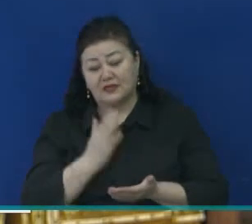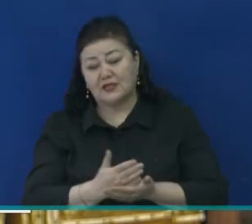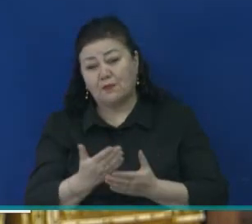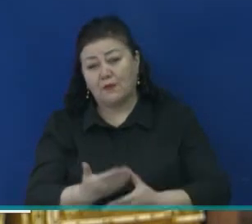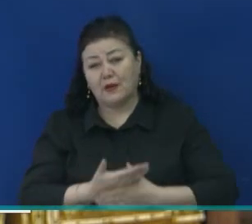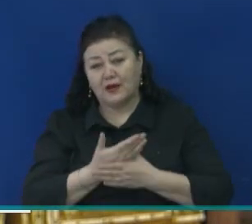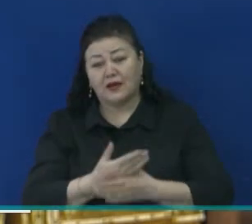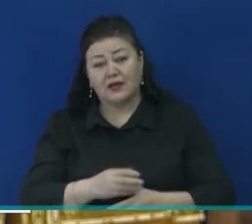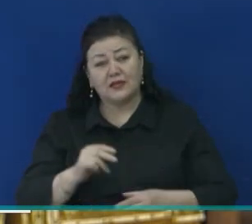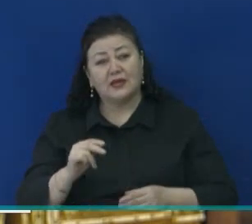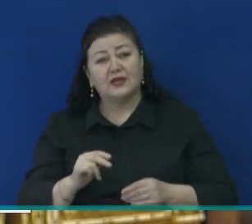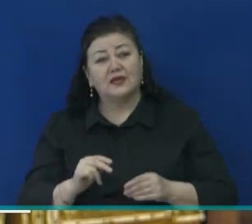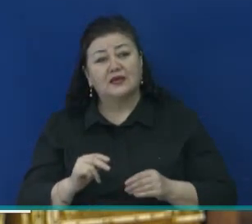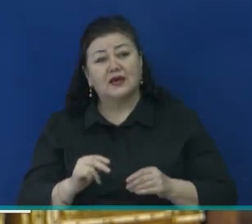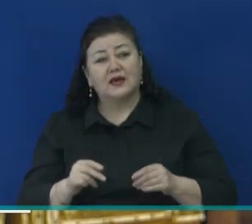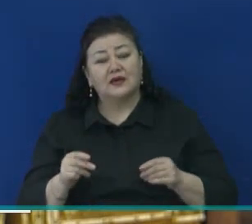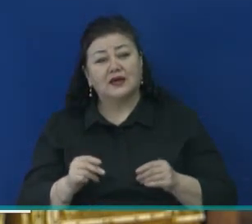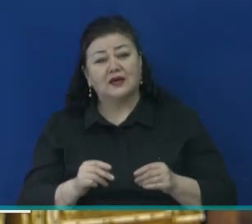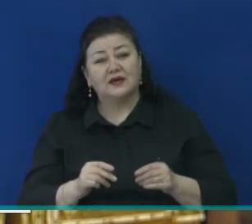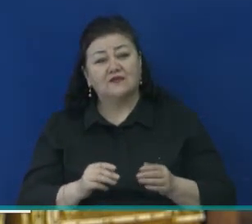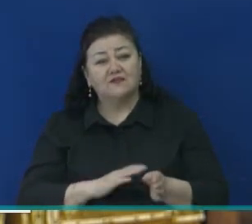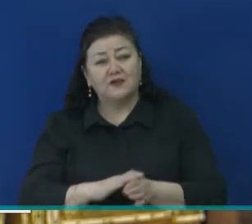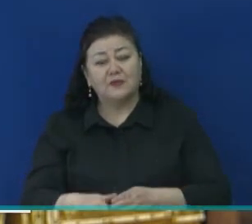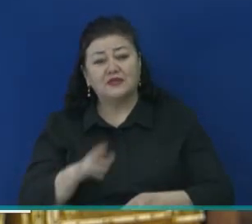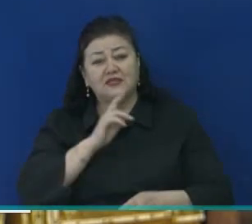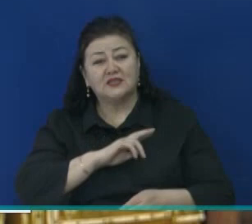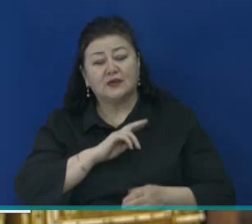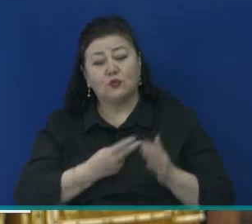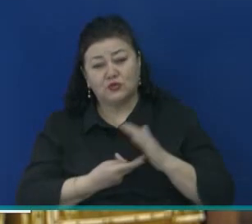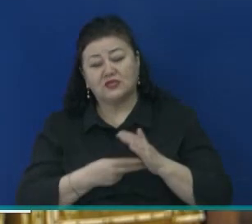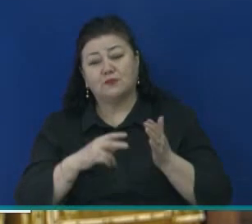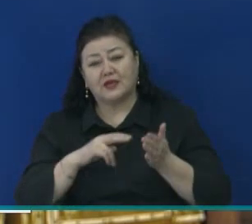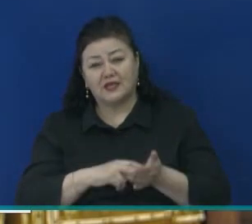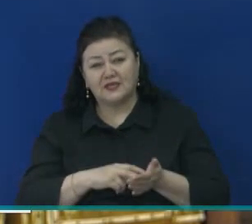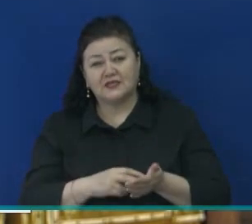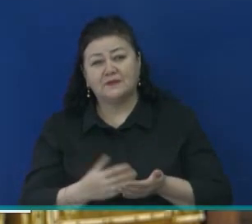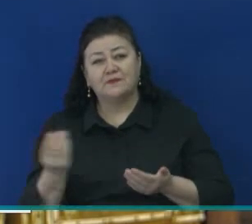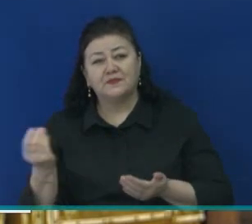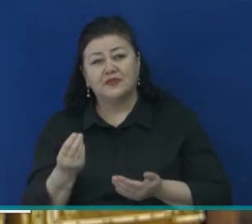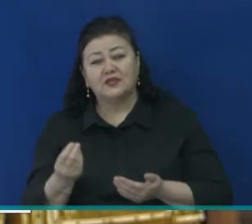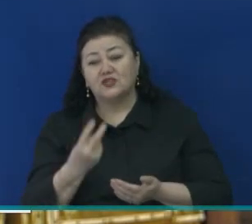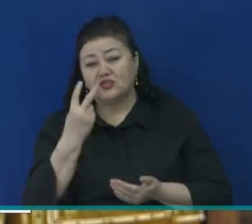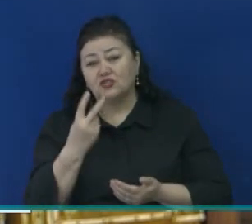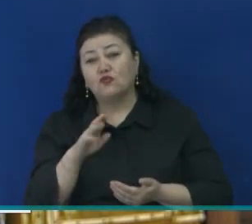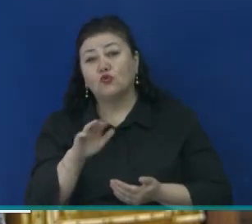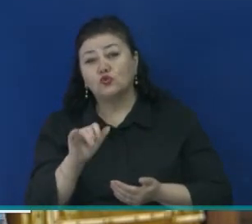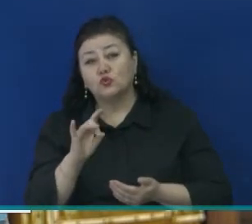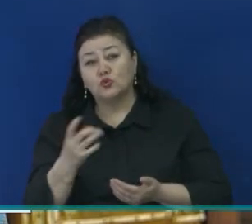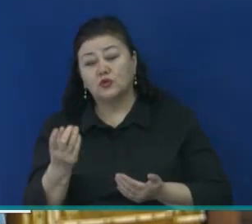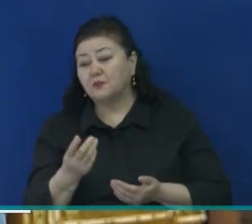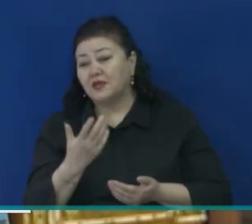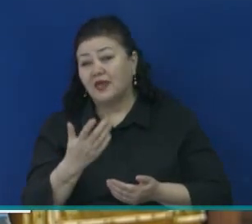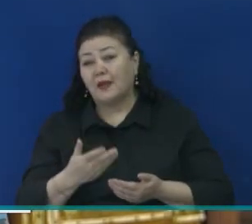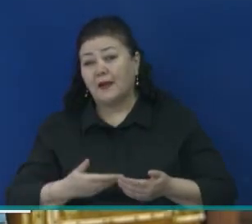Абай өлкесінің археологиясын таңдап алдық және осы зерттеу қорымында Абай өлкесінің ерекшеліктеріне тоқталдық және де екі турдан да сүрінбей